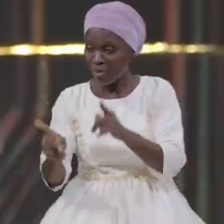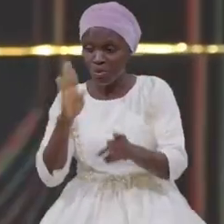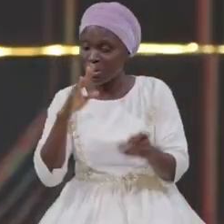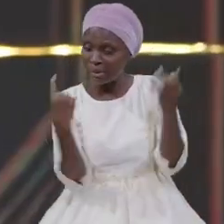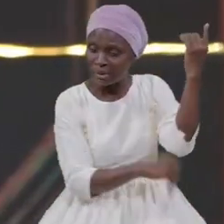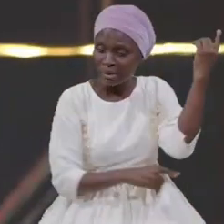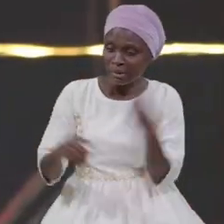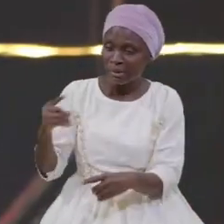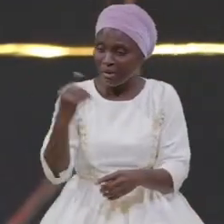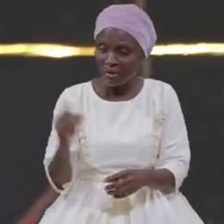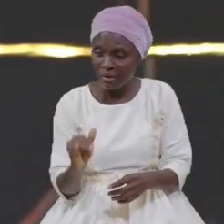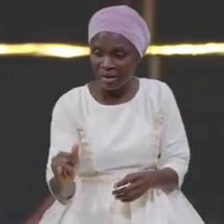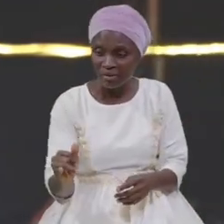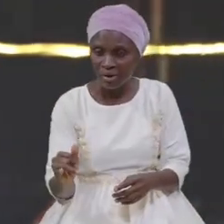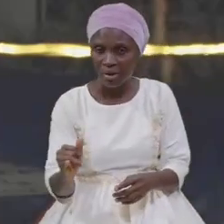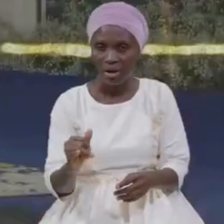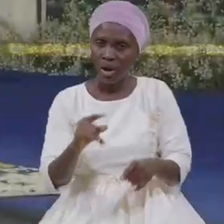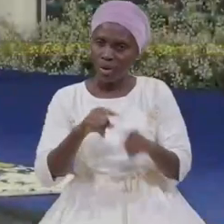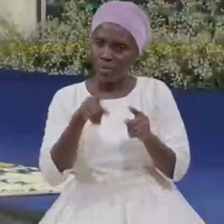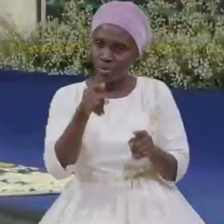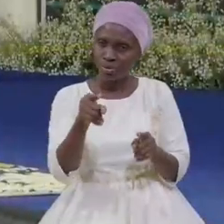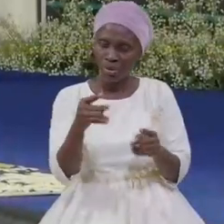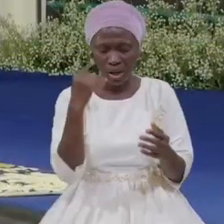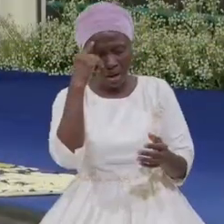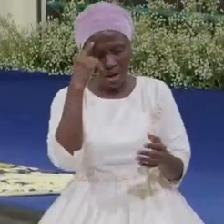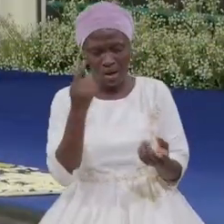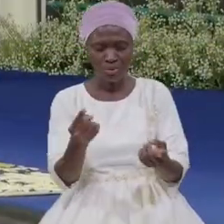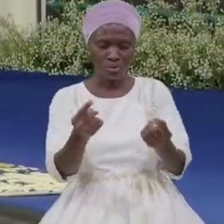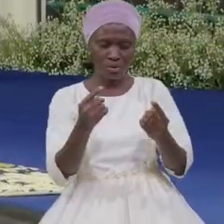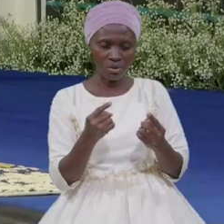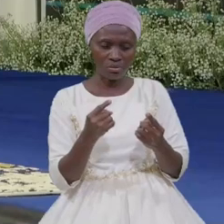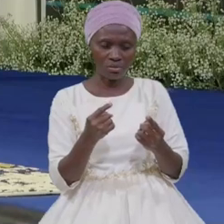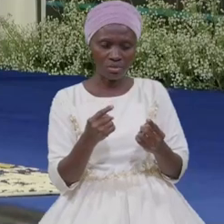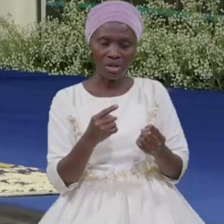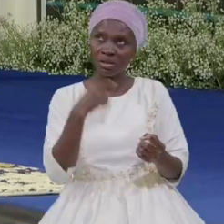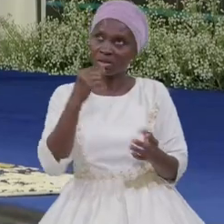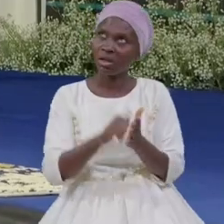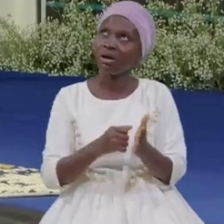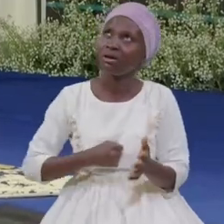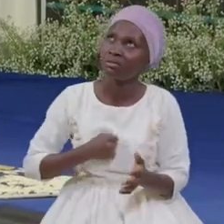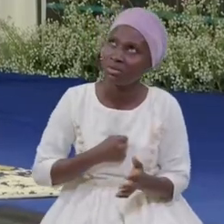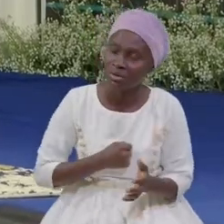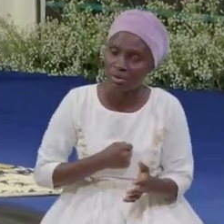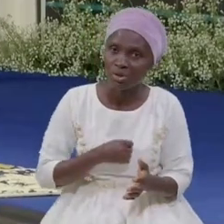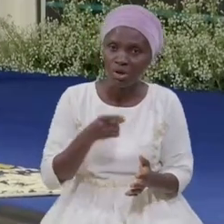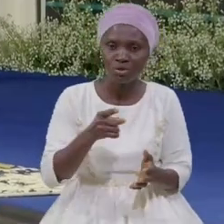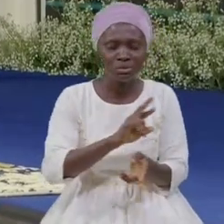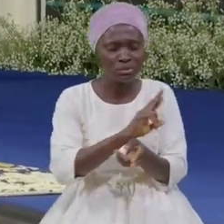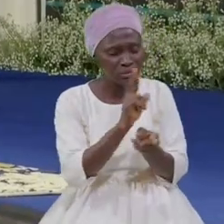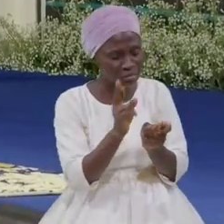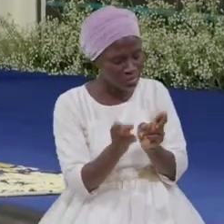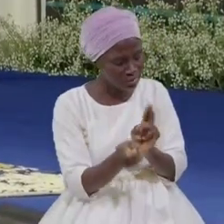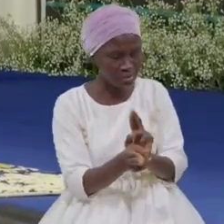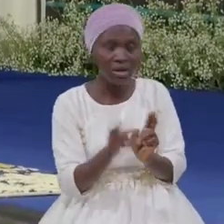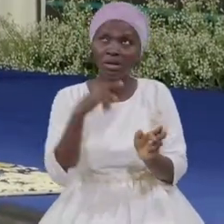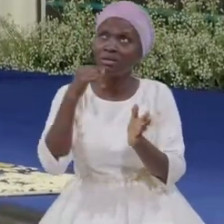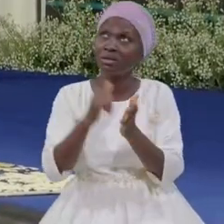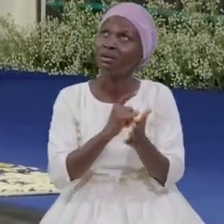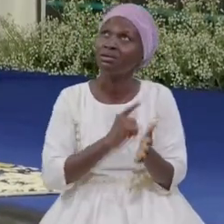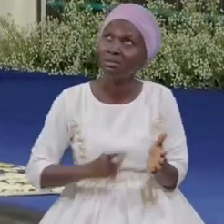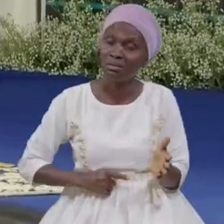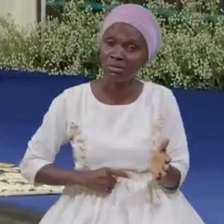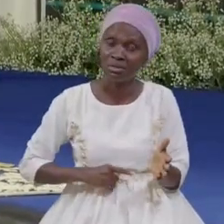l'éternité. Et tu viens et tu es désolé. Et tu te repens. Tu es pénitent et tu dis, Seigneur,